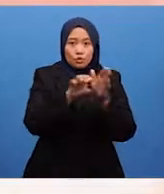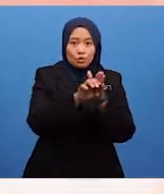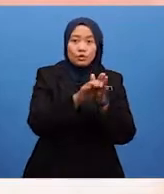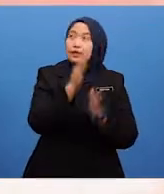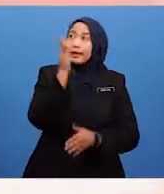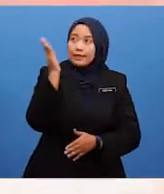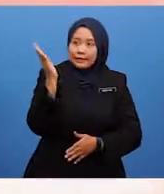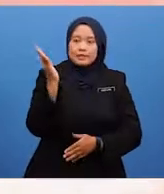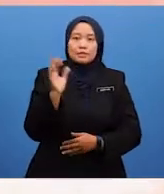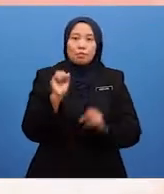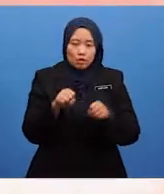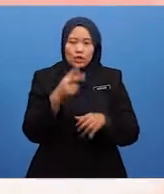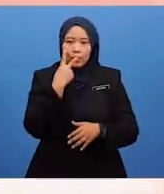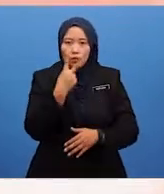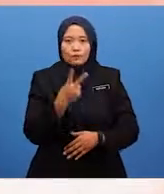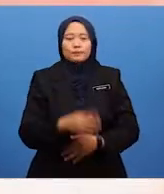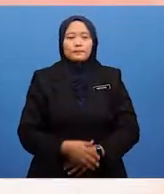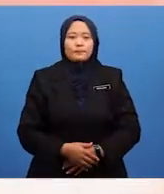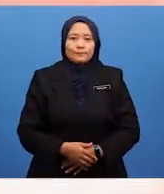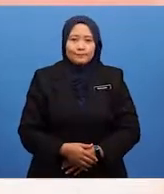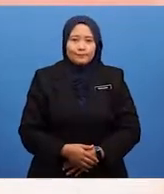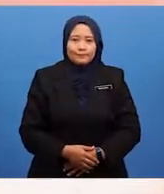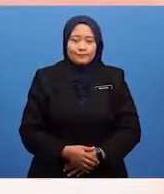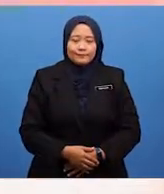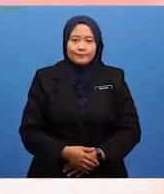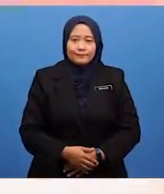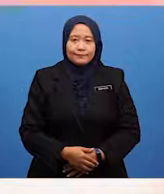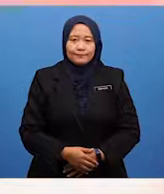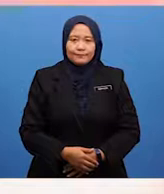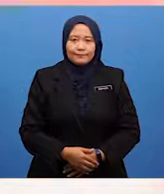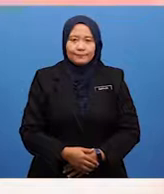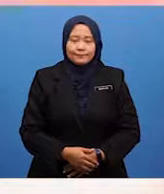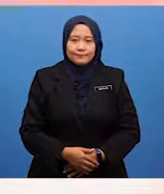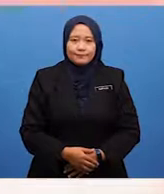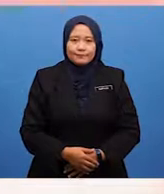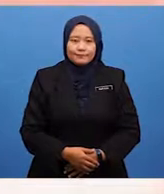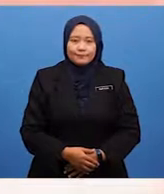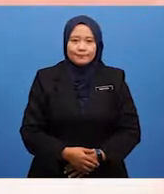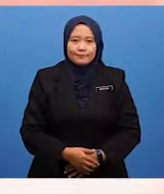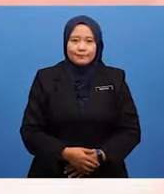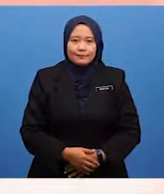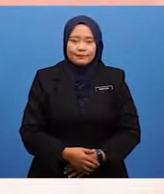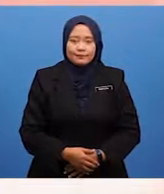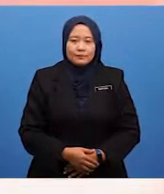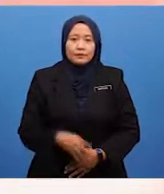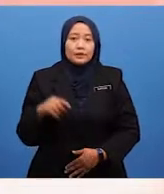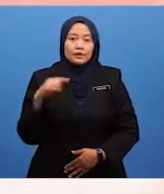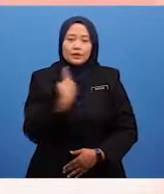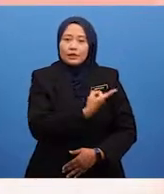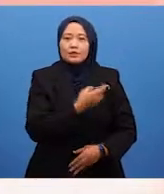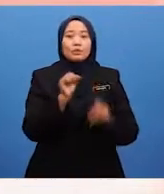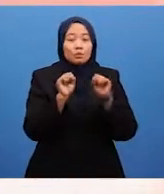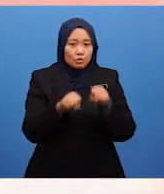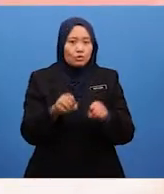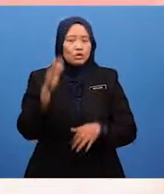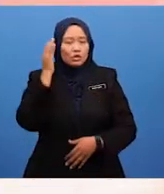menggunakan IC Matrix jadi baru kita nampak dimana pintu rumahnya gimana dindingnya gimana bumbunya kita